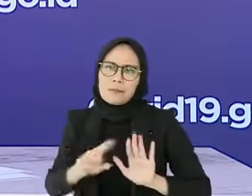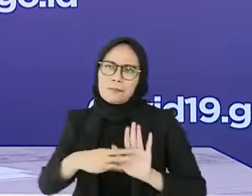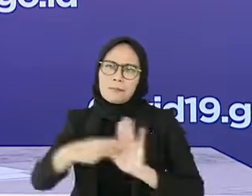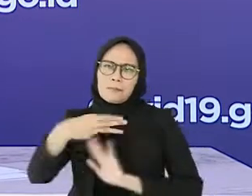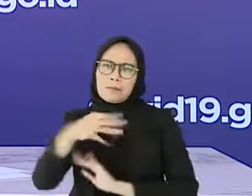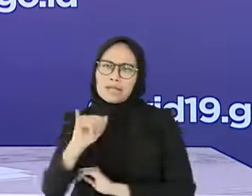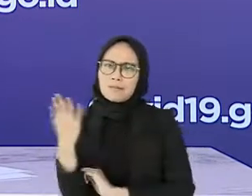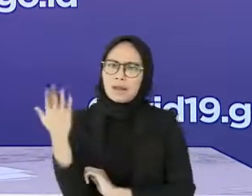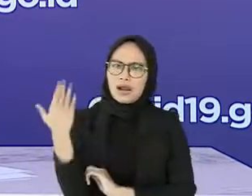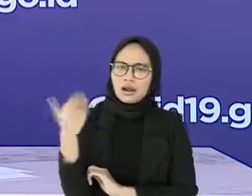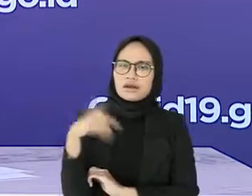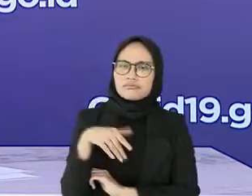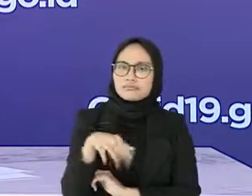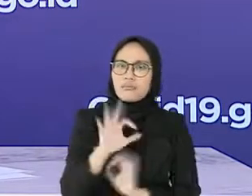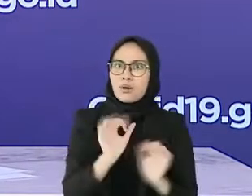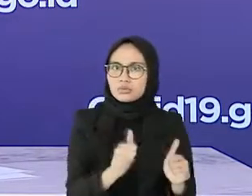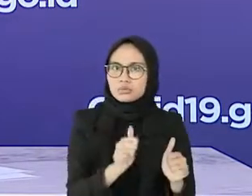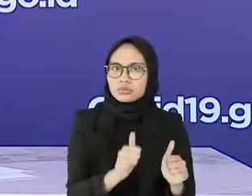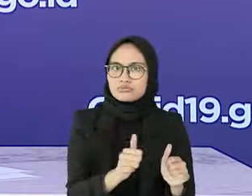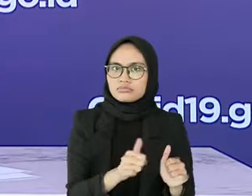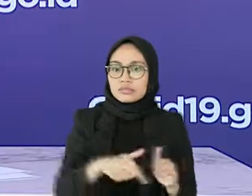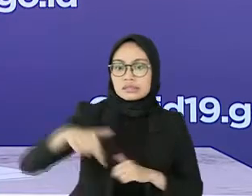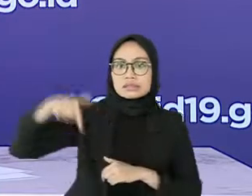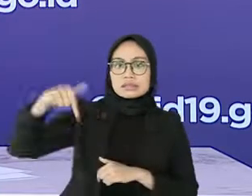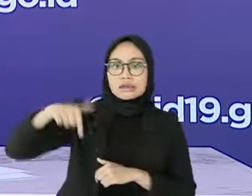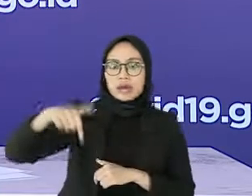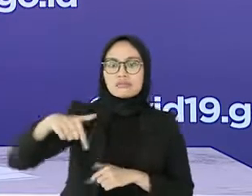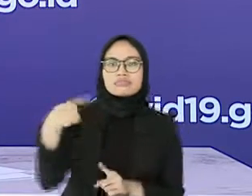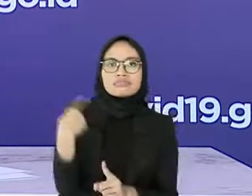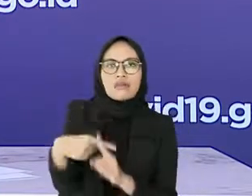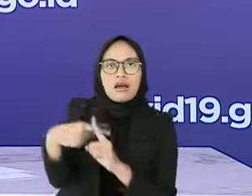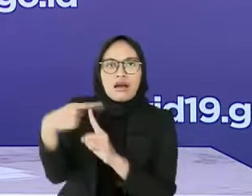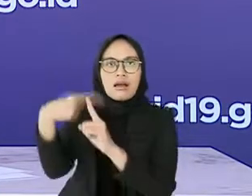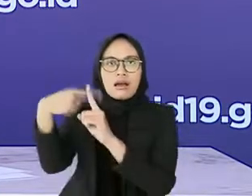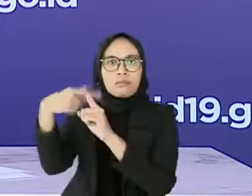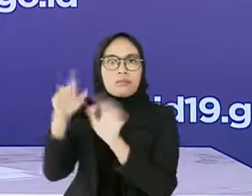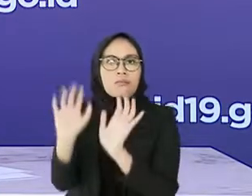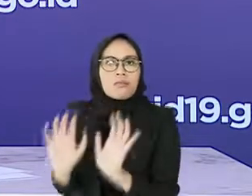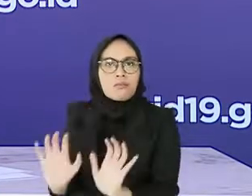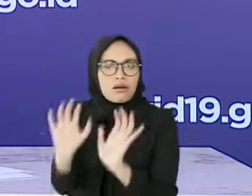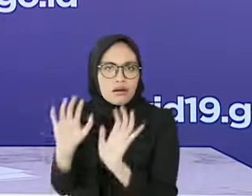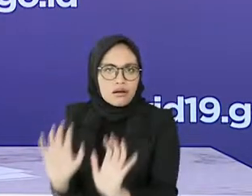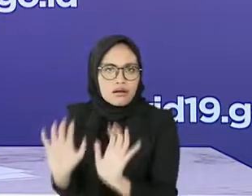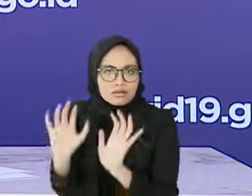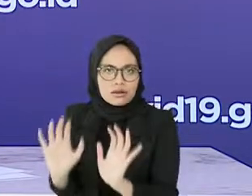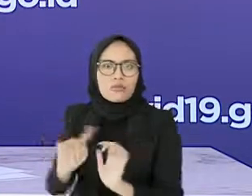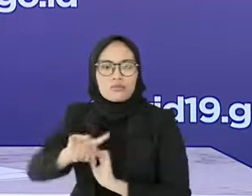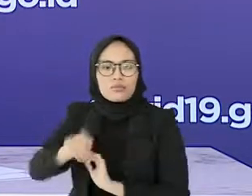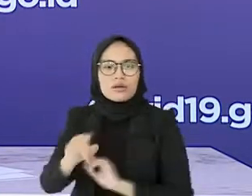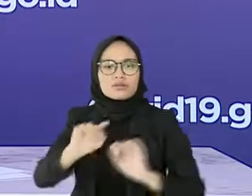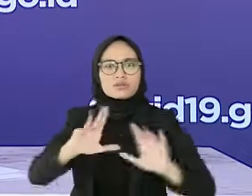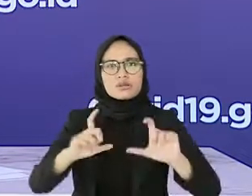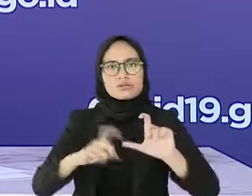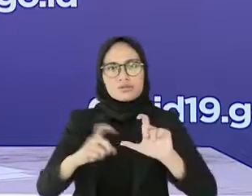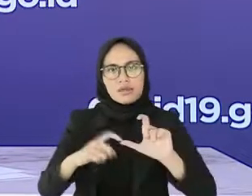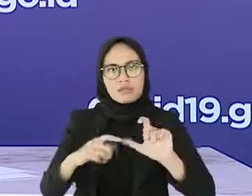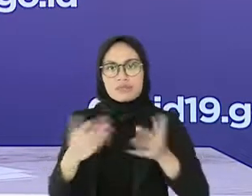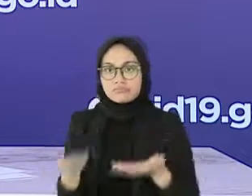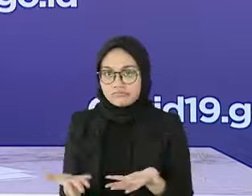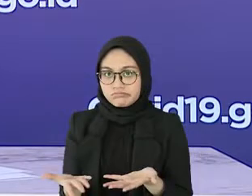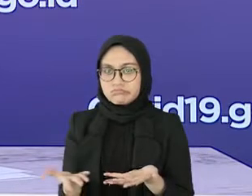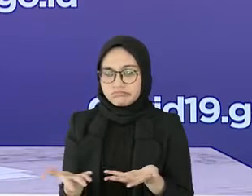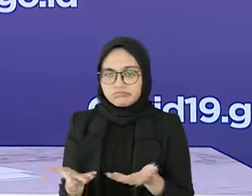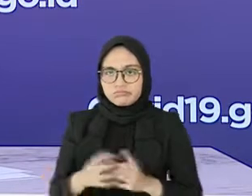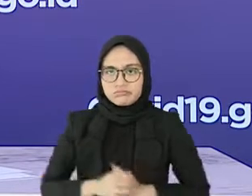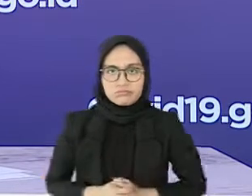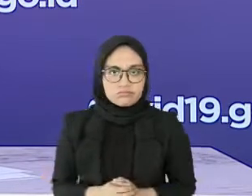kembali alami peningkatan hingga 30.000 kasus aktif per 9september hal serupa